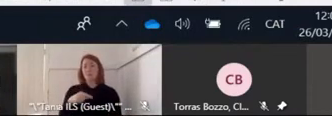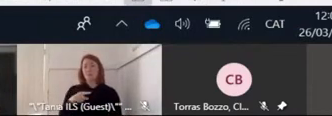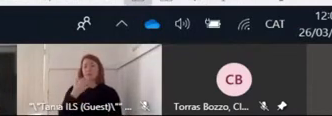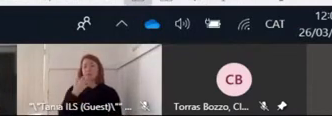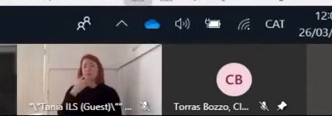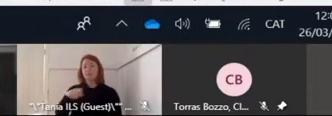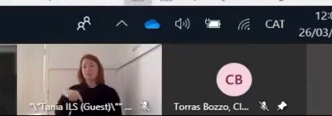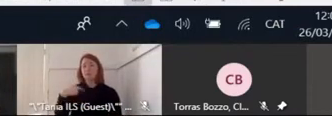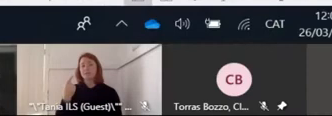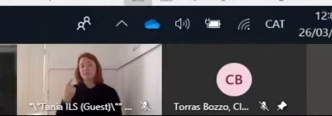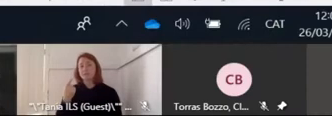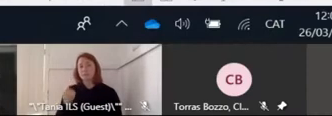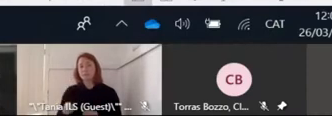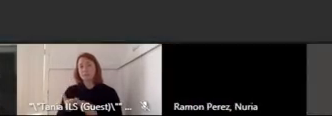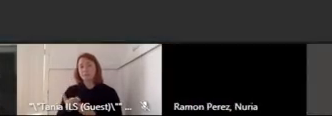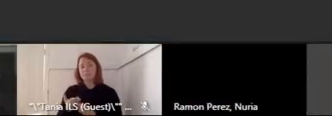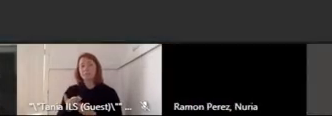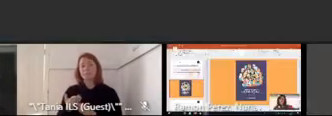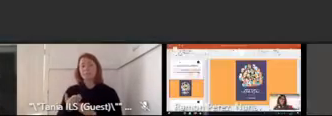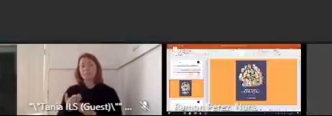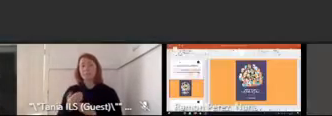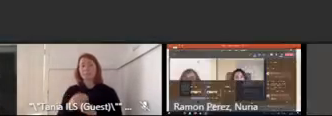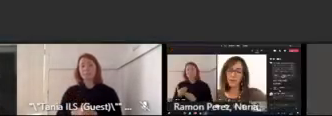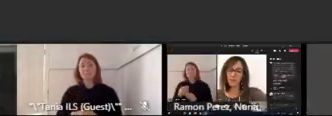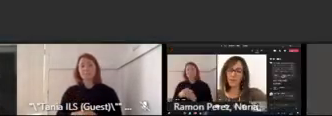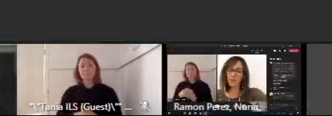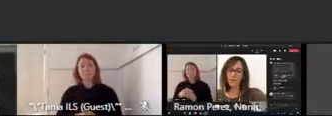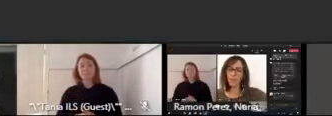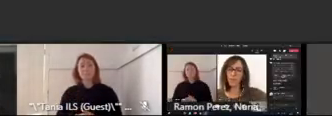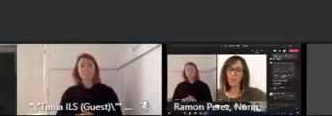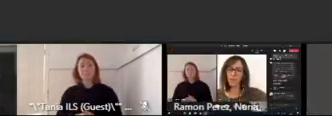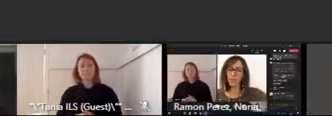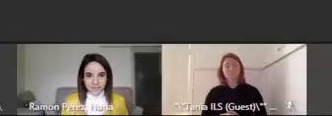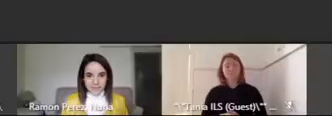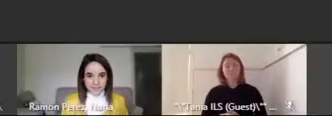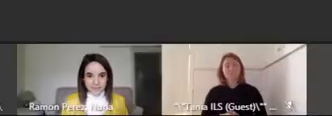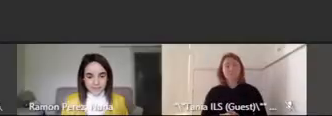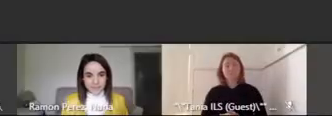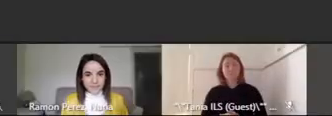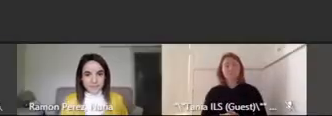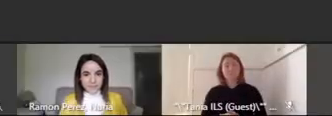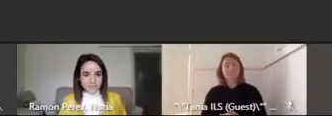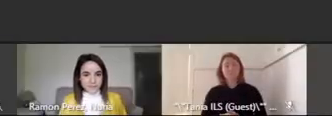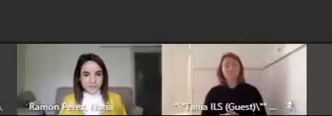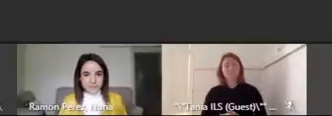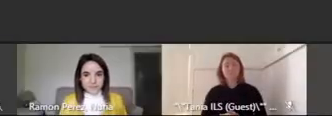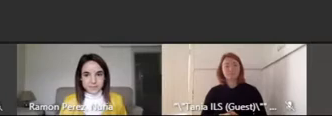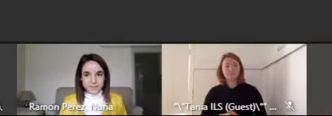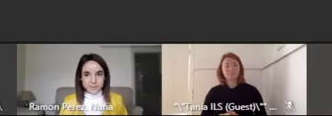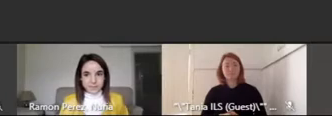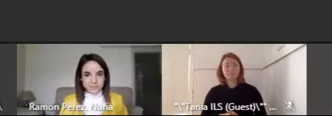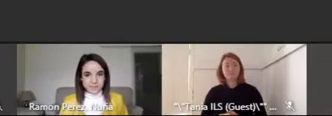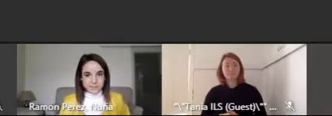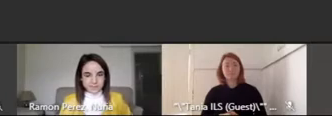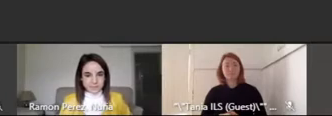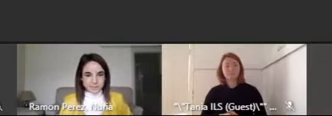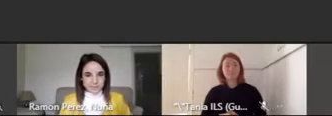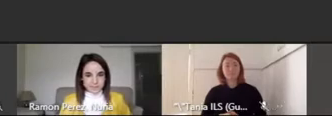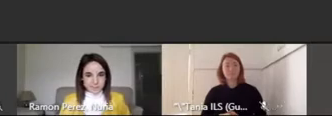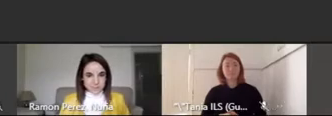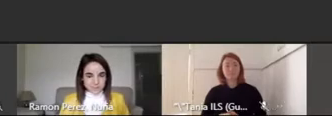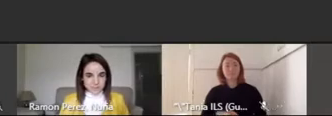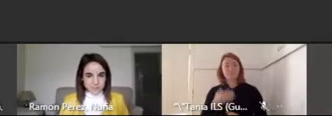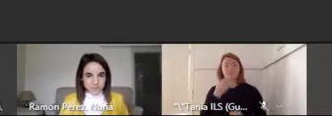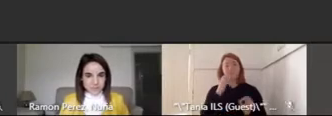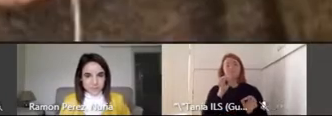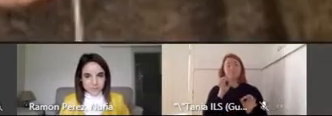si entrem més i ja fem més debat, però de moment tenim una pregunta que diu exactament Les fonts tenen data d'abril i maig del